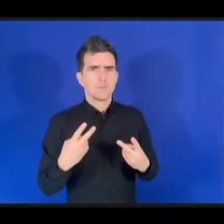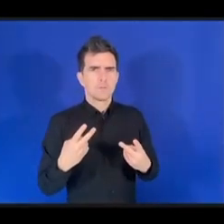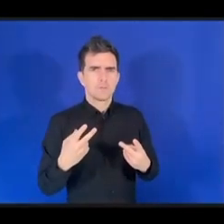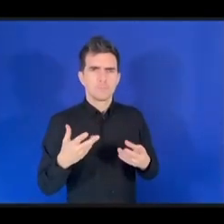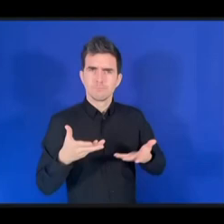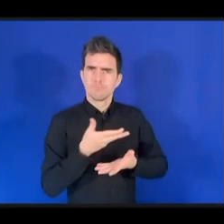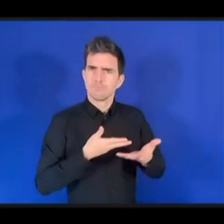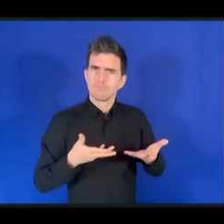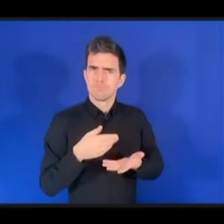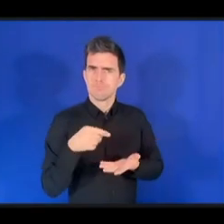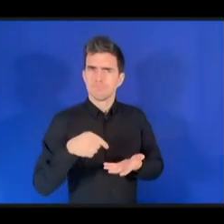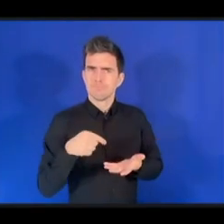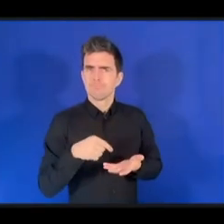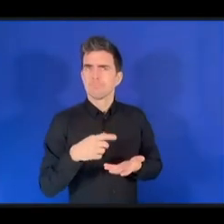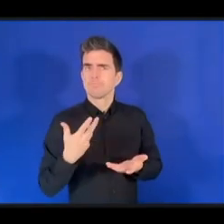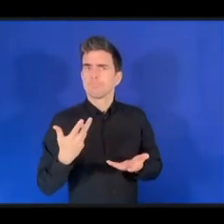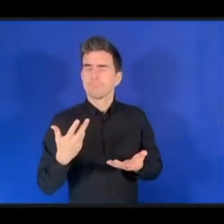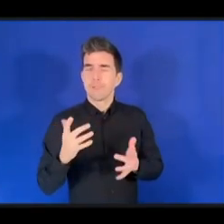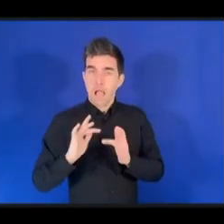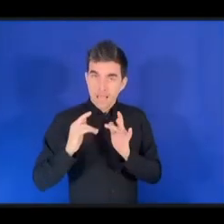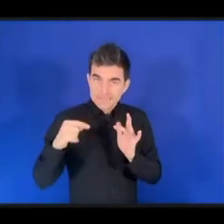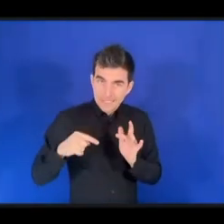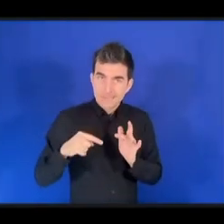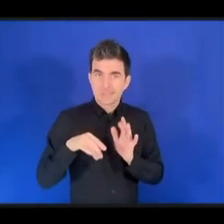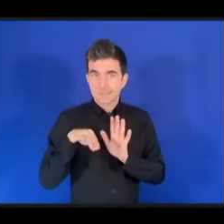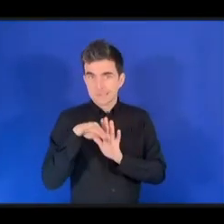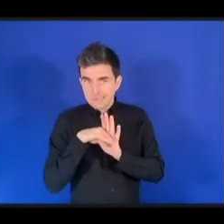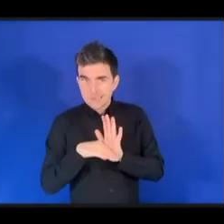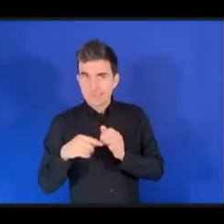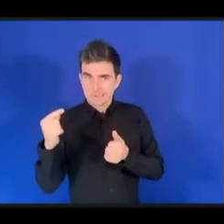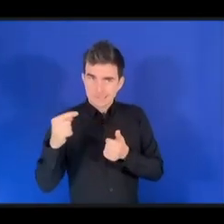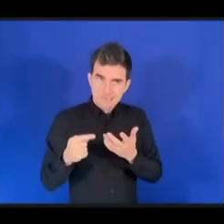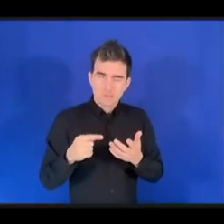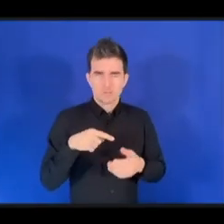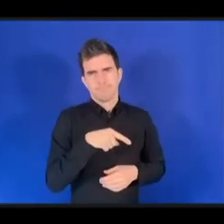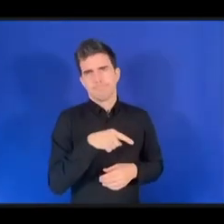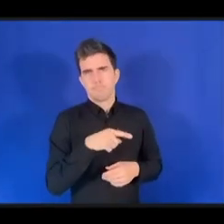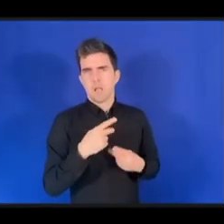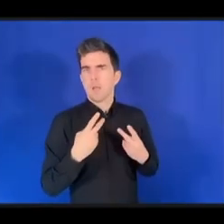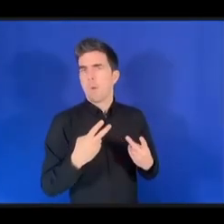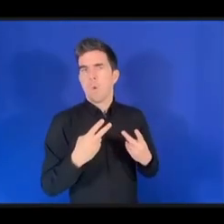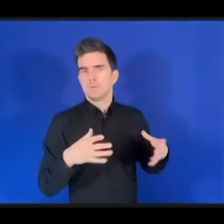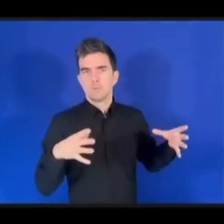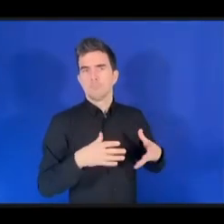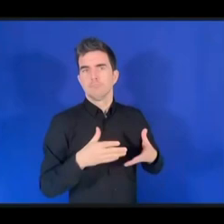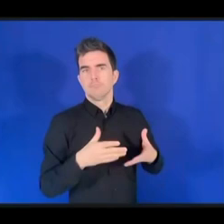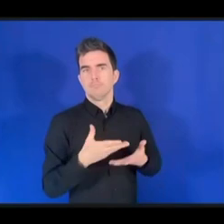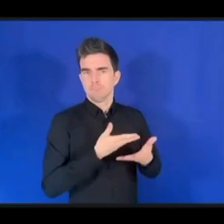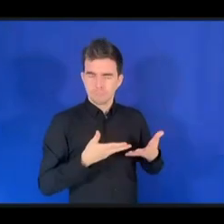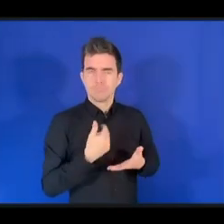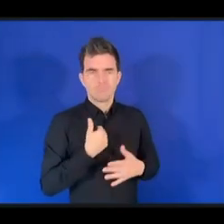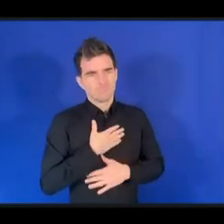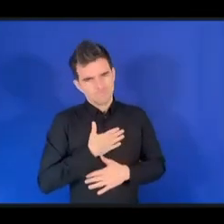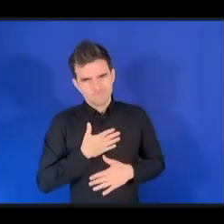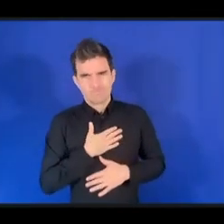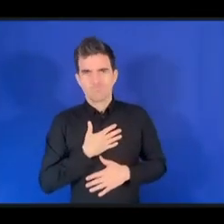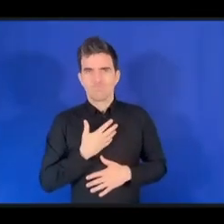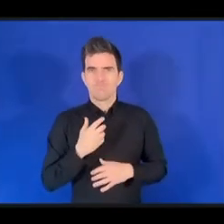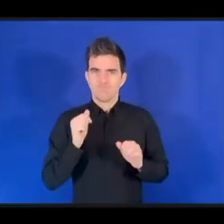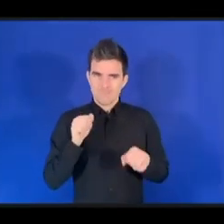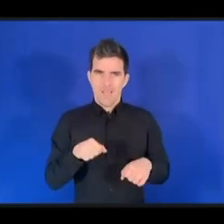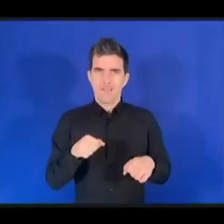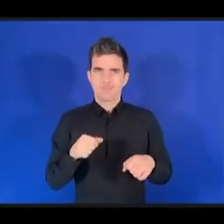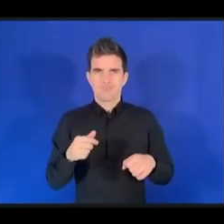生成AIなど先端技術またサイバーセキュリティなど様々な改善について活発に議論